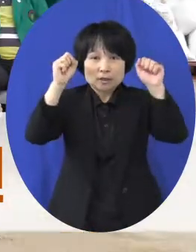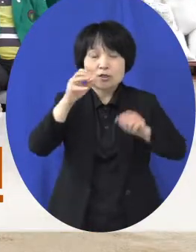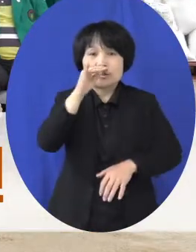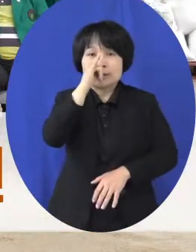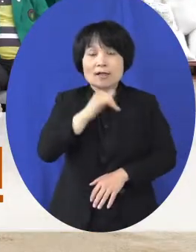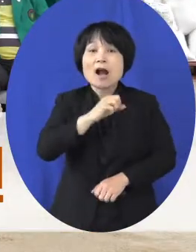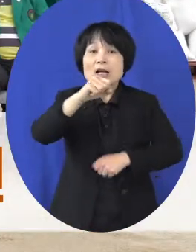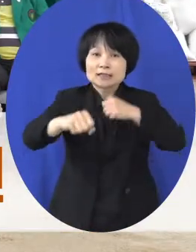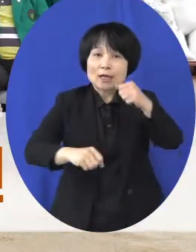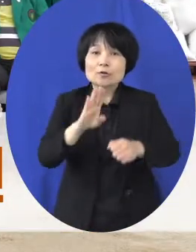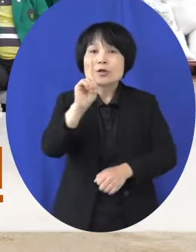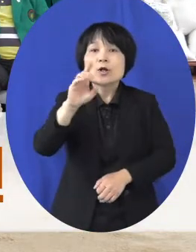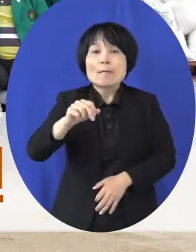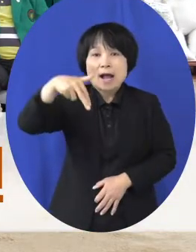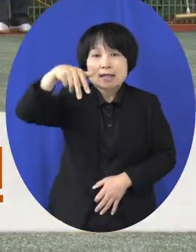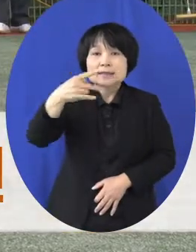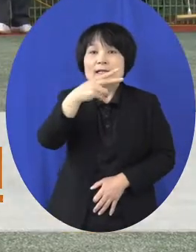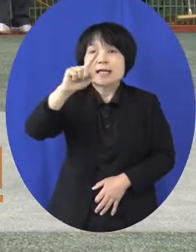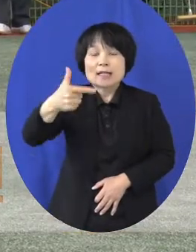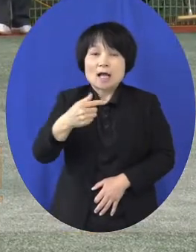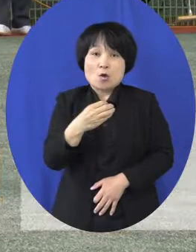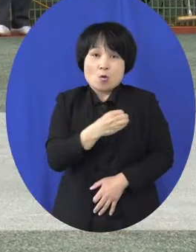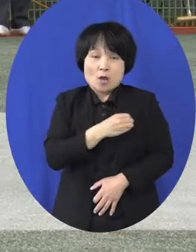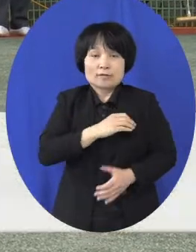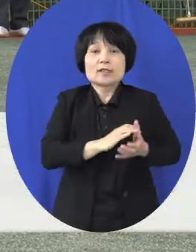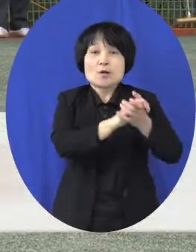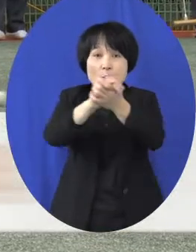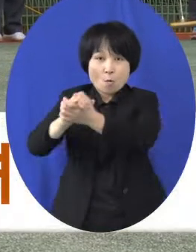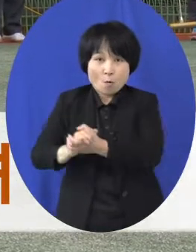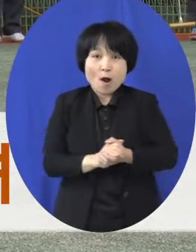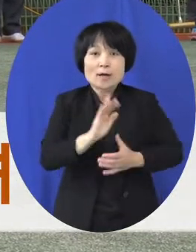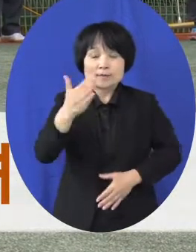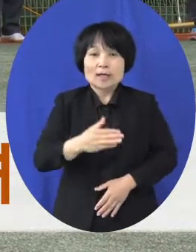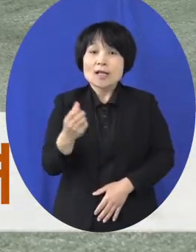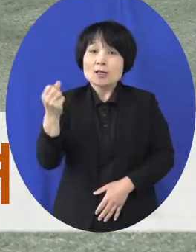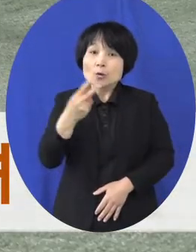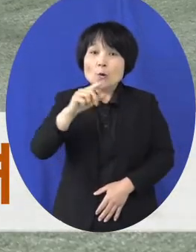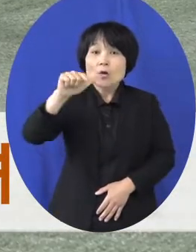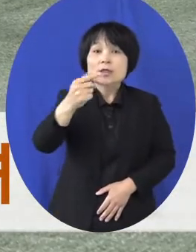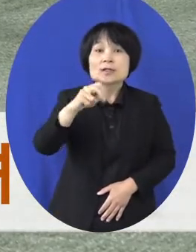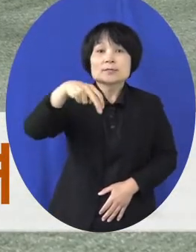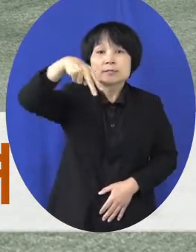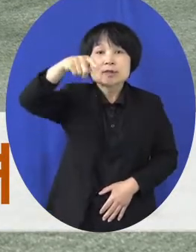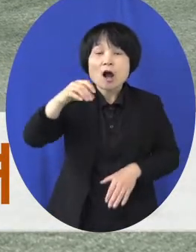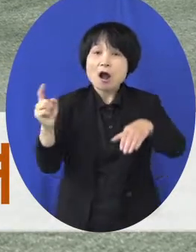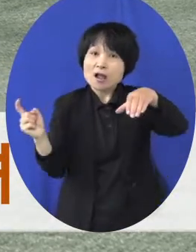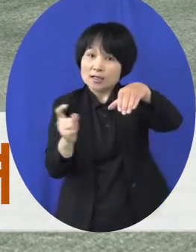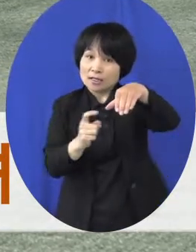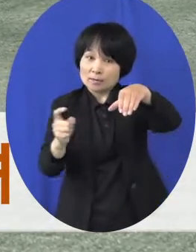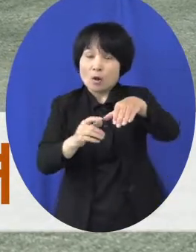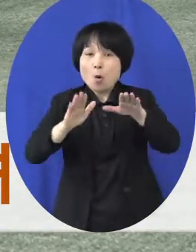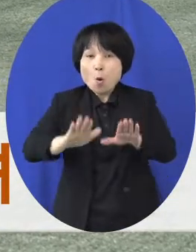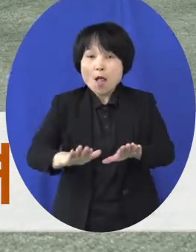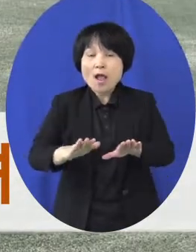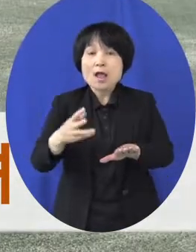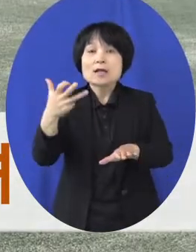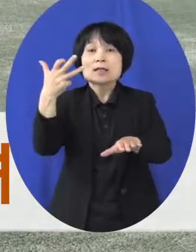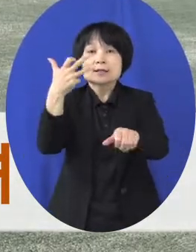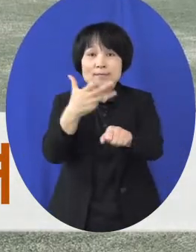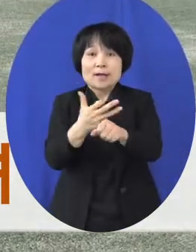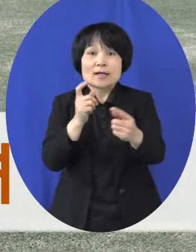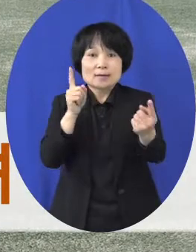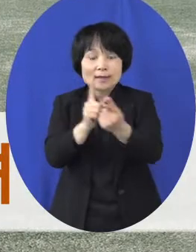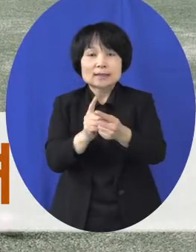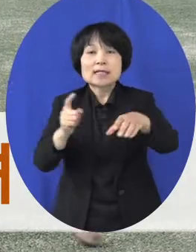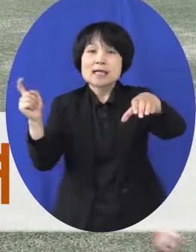자율방재단원들의 화합을 도모했습니다. 또 금성 게이트볼 구장에서는 올해로 18회째를 맞이한 공주시